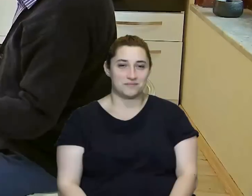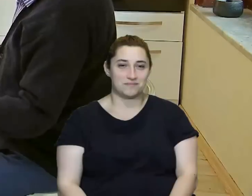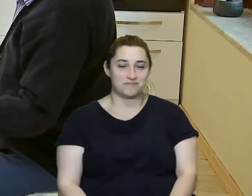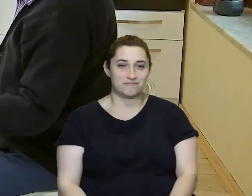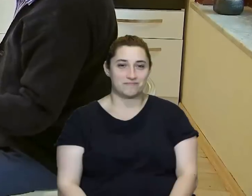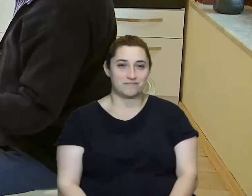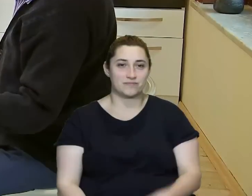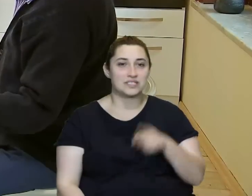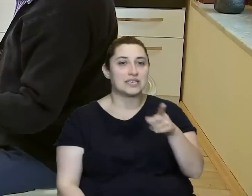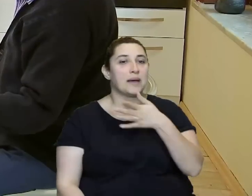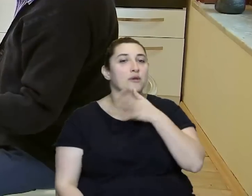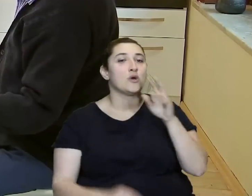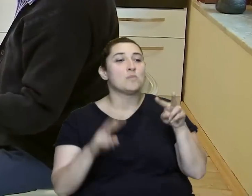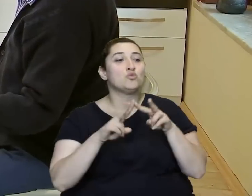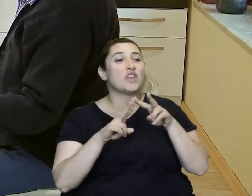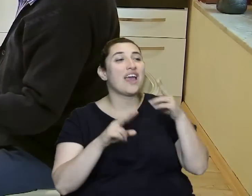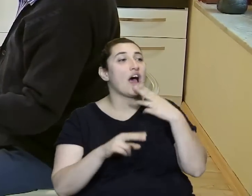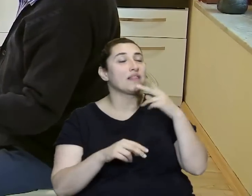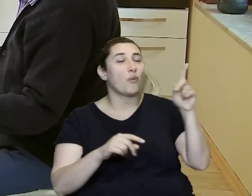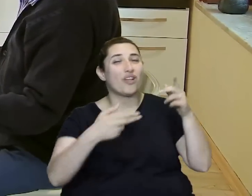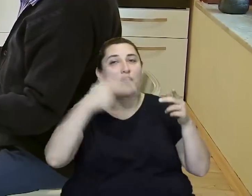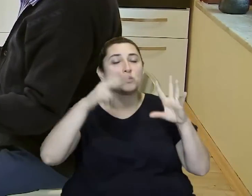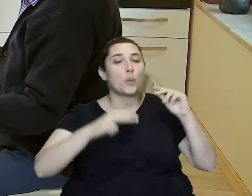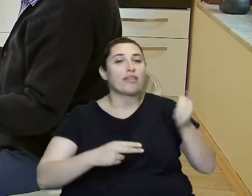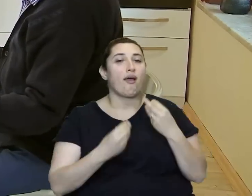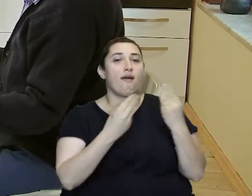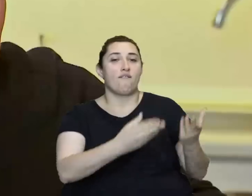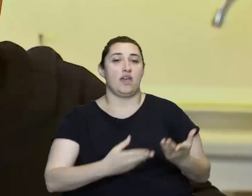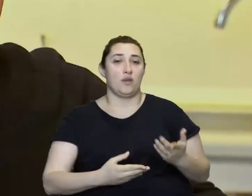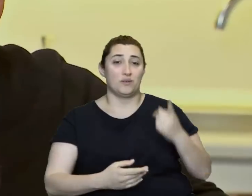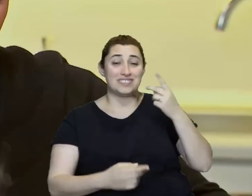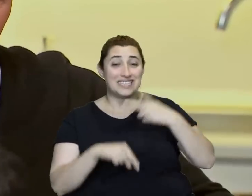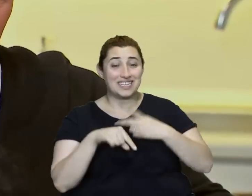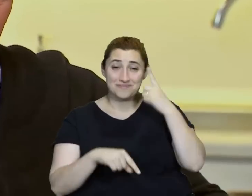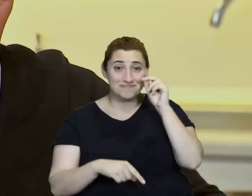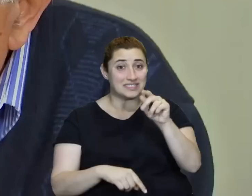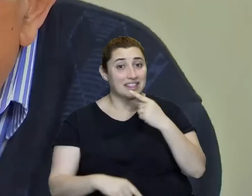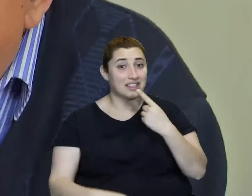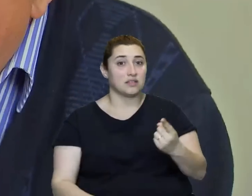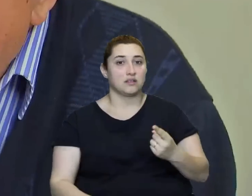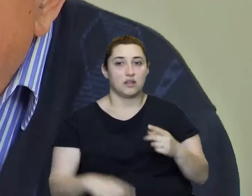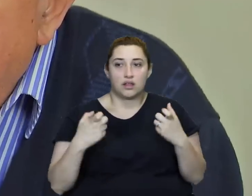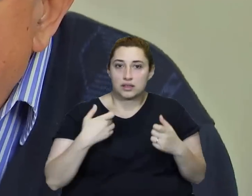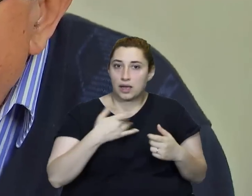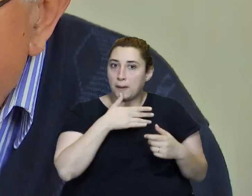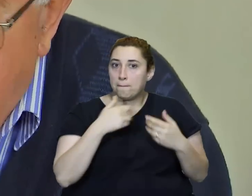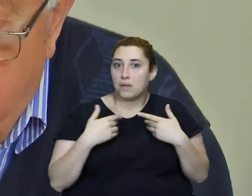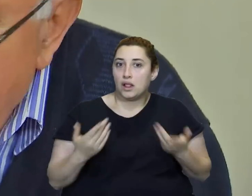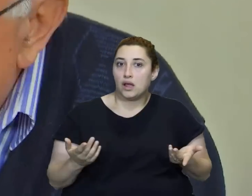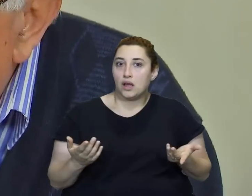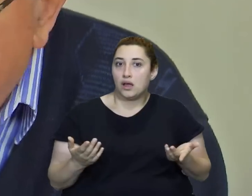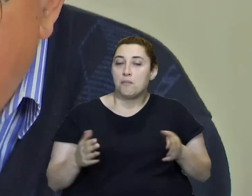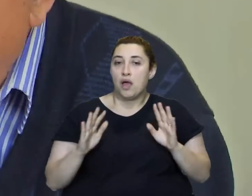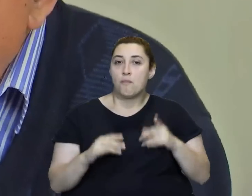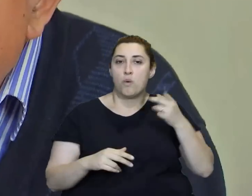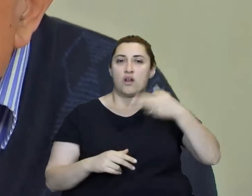Sen bilmiyor musun Müzeyyen Hanım için o tablonun ne kadar değerli olduğunu? Uyarsaydın Zehra Hanım kızımı. Nereden bileyim bir hediye?